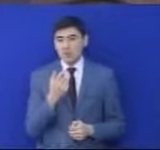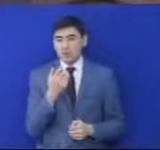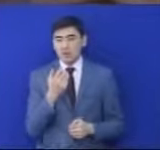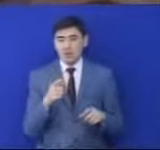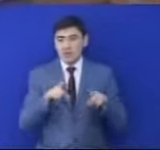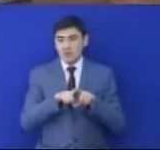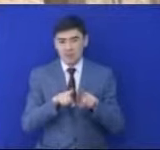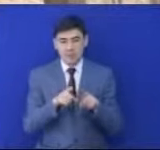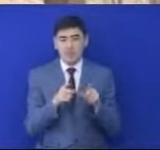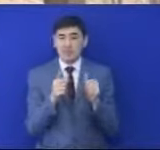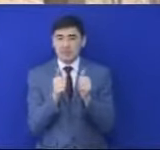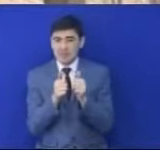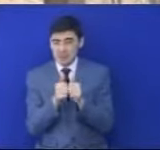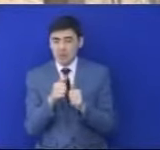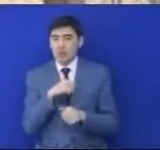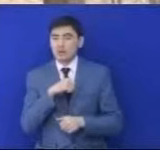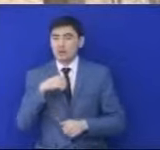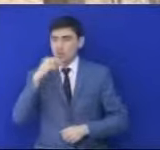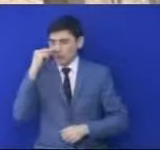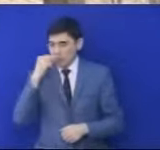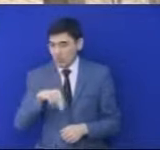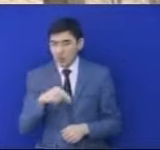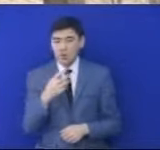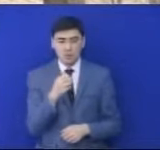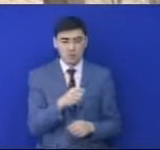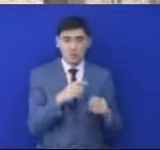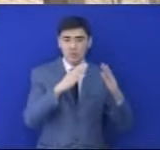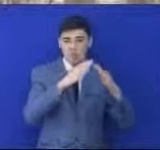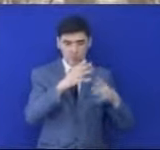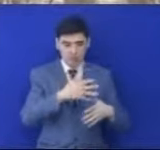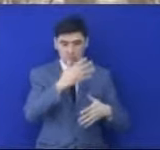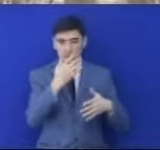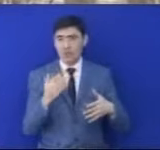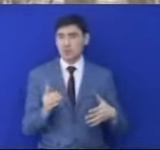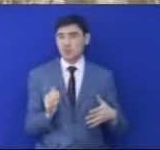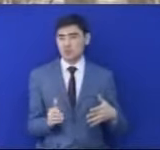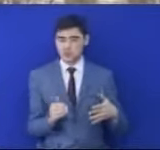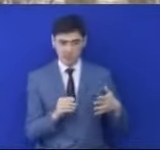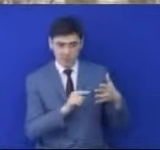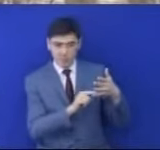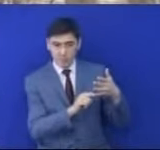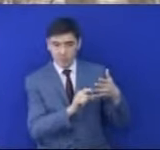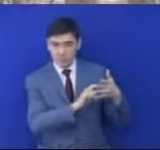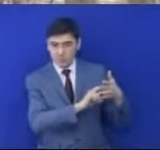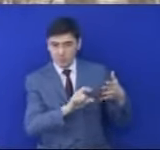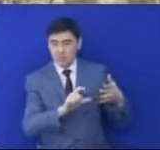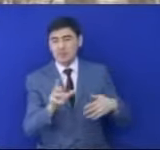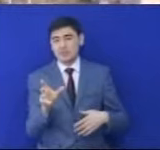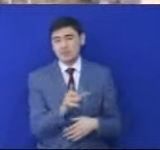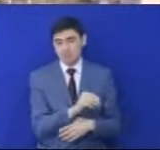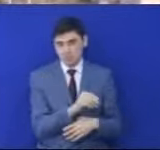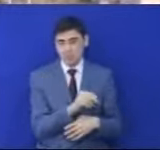жағынан көршілері есебінен өздеріне ыңғайлы жағдай жасап алған қамсыз тұтынушылар ғимаратты толықтай жылумен